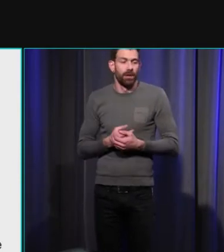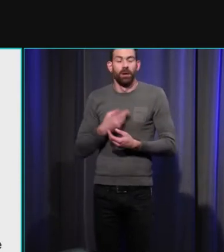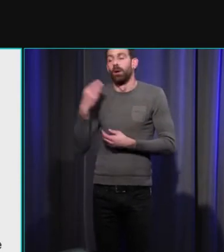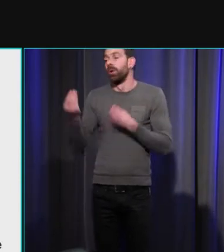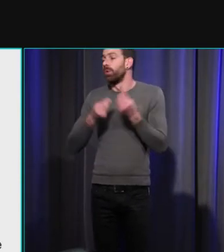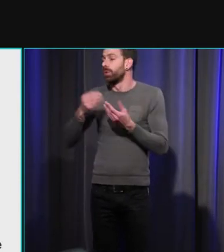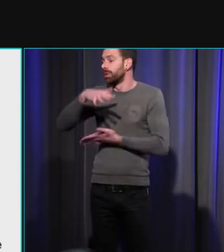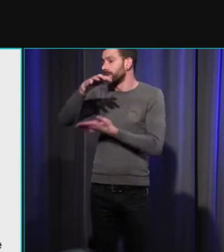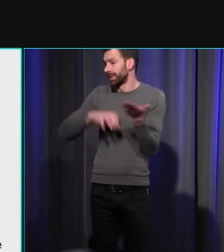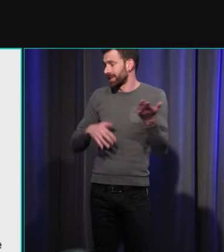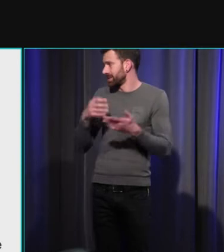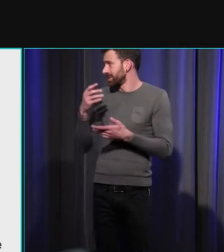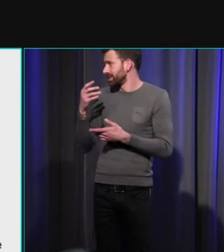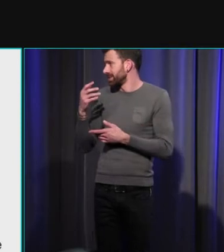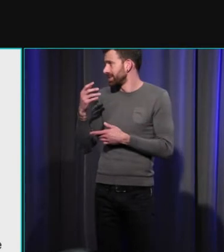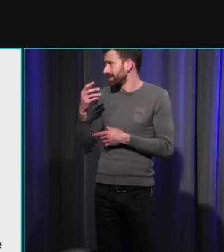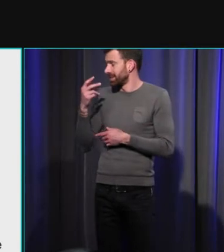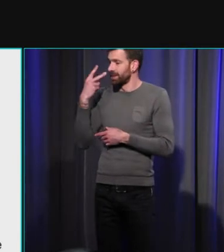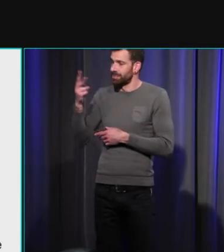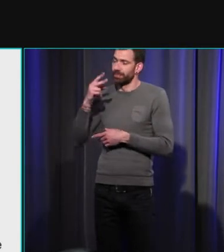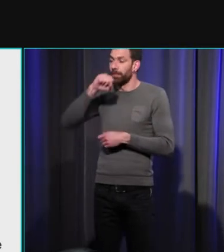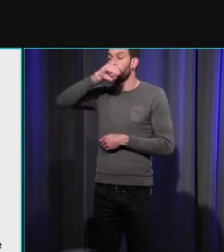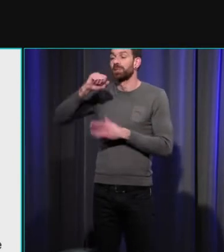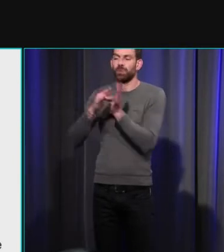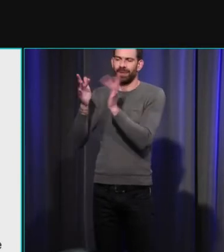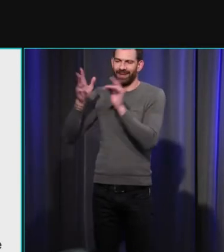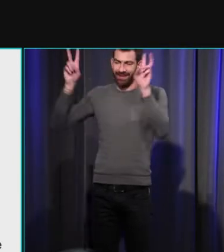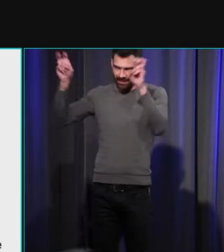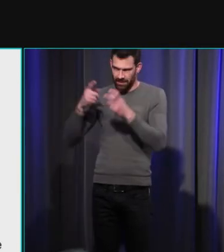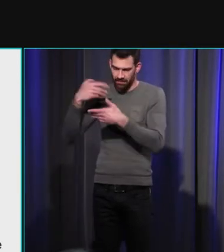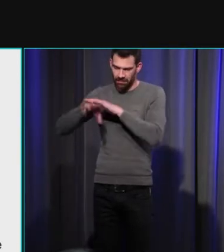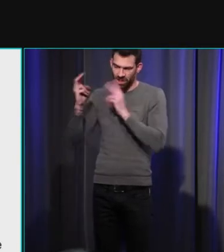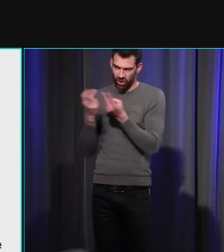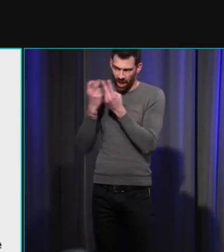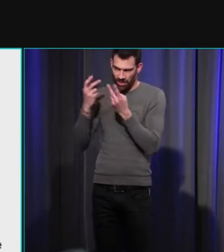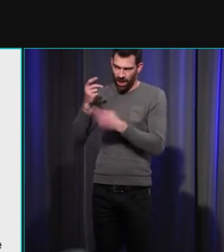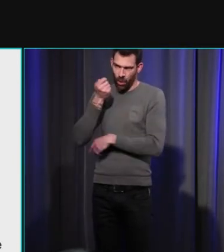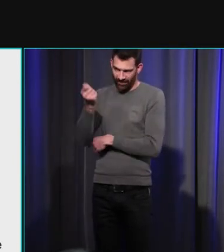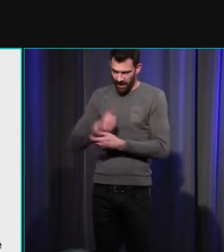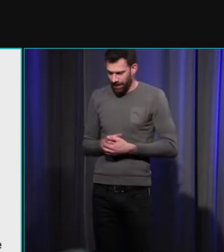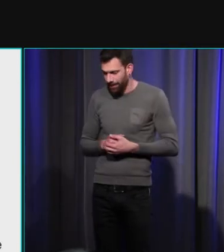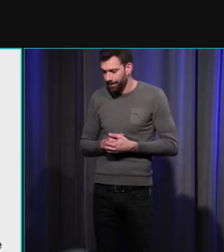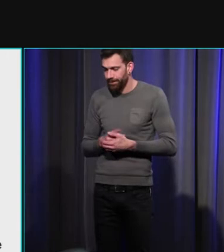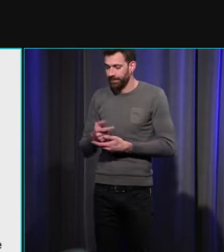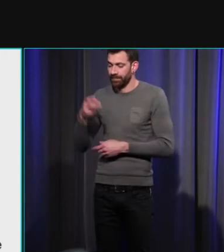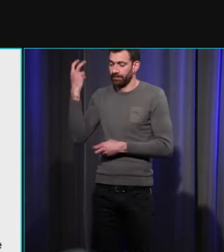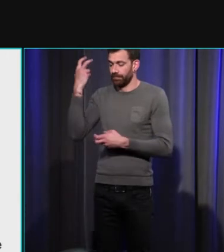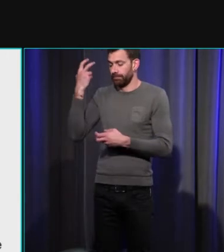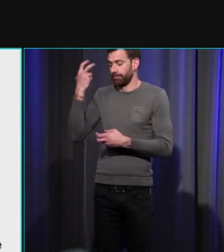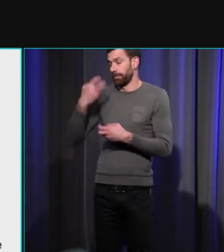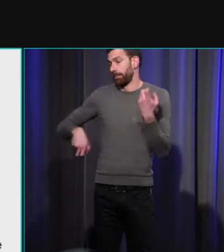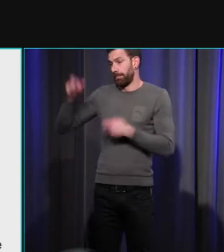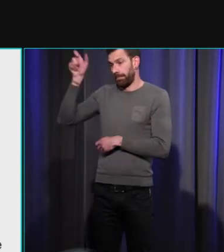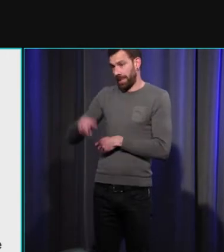sept scènes de la passion du christ le jardin des oliviers g de ses manies pierre qui sort son épée qui coupent l'oreille